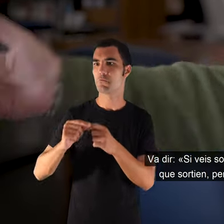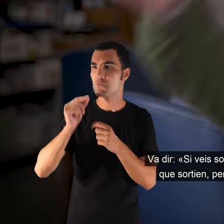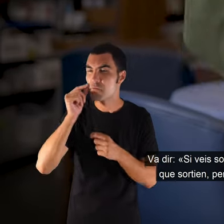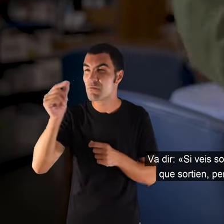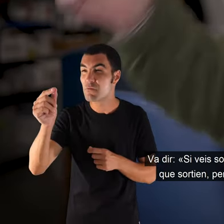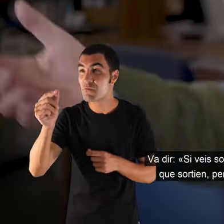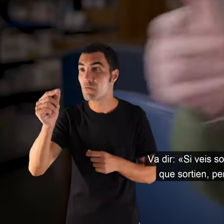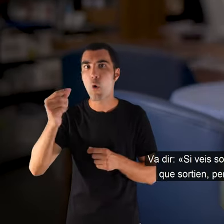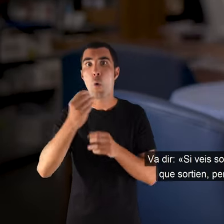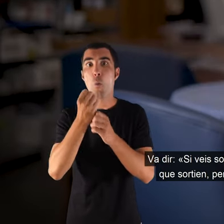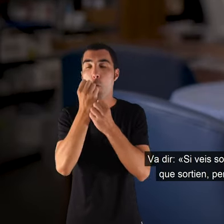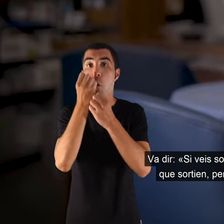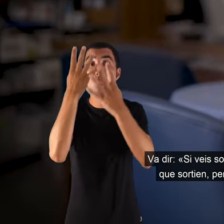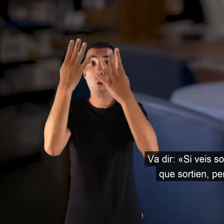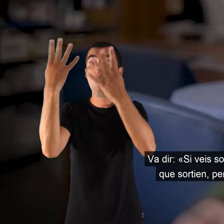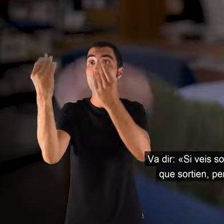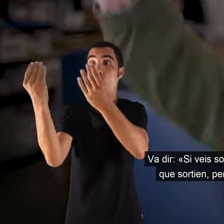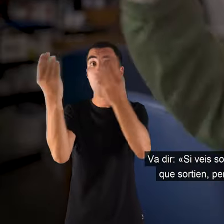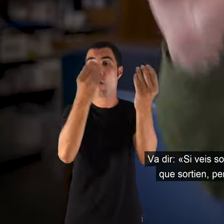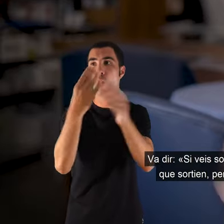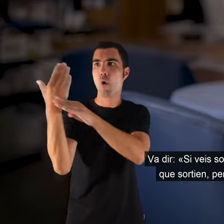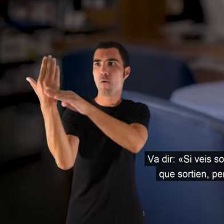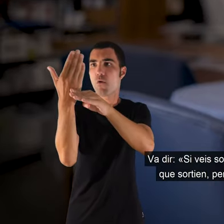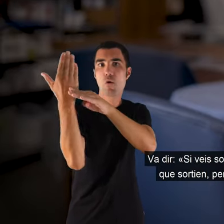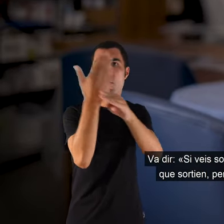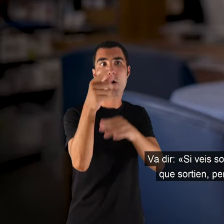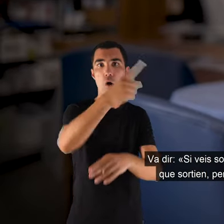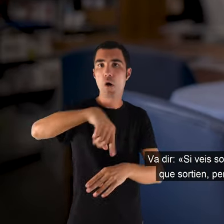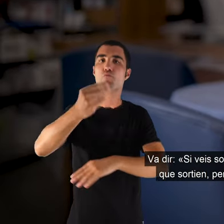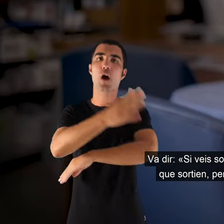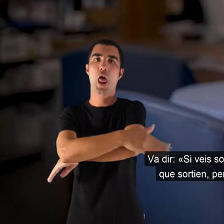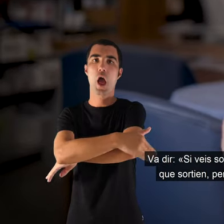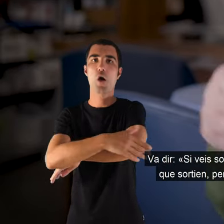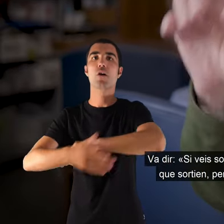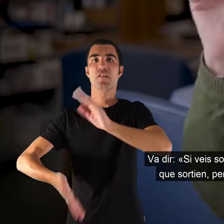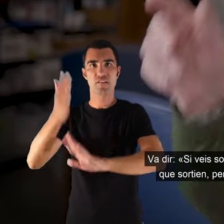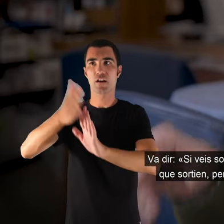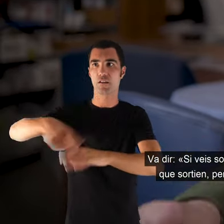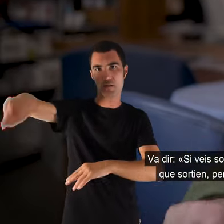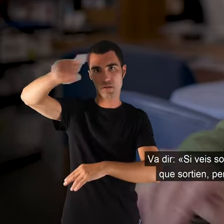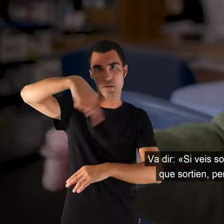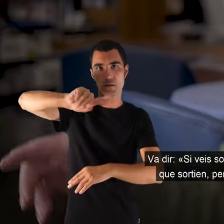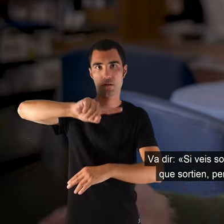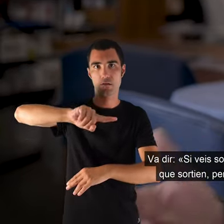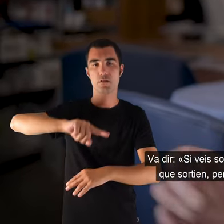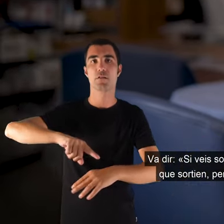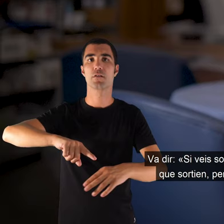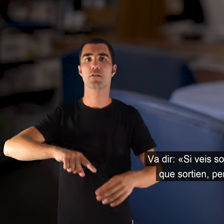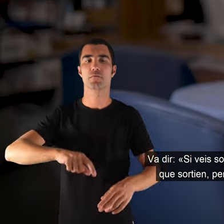veure moltes boles que sortien, perquè allà n'hi havia bastant de llagostès. Encara pescaven en